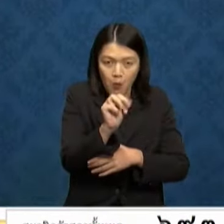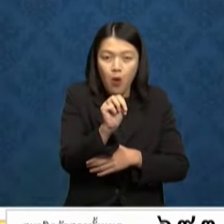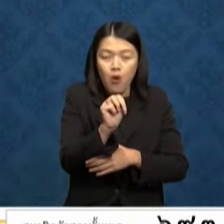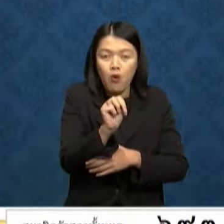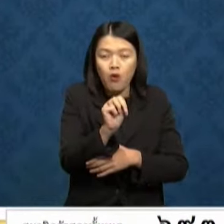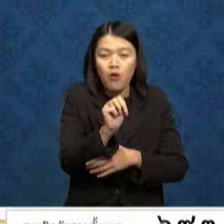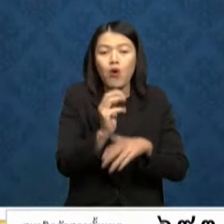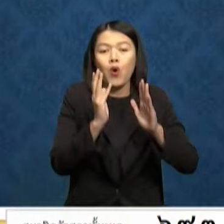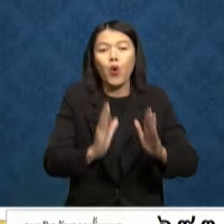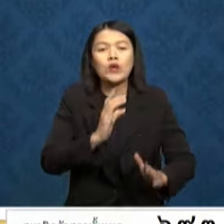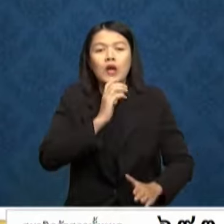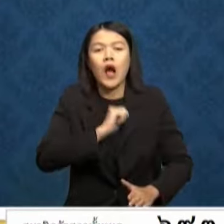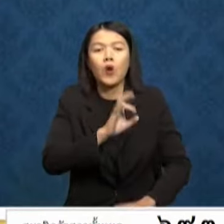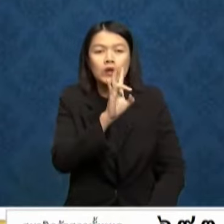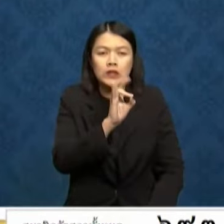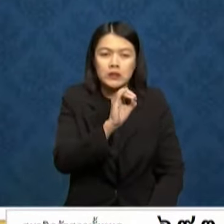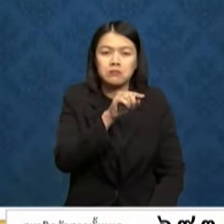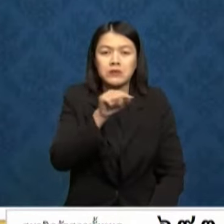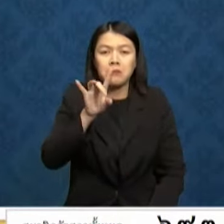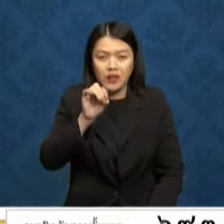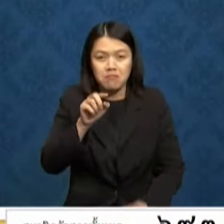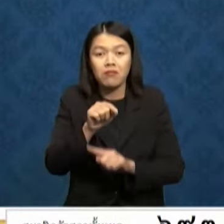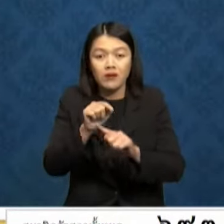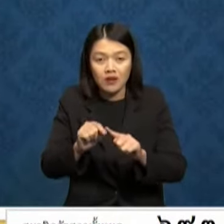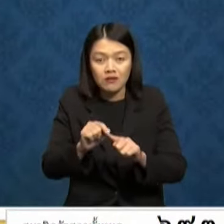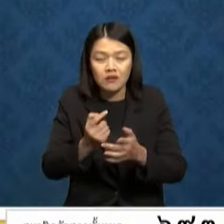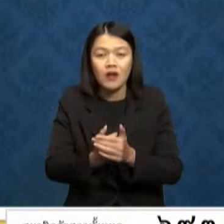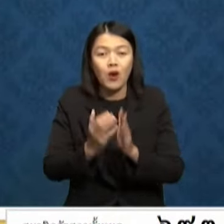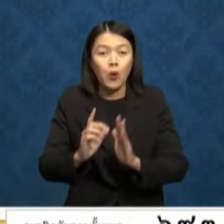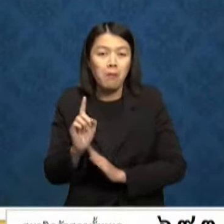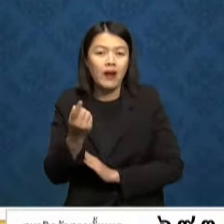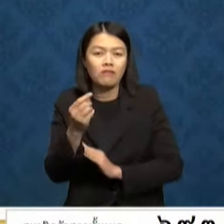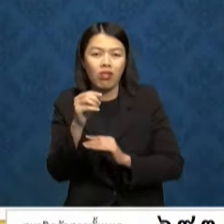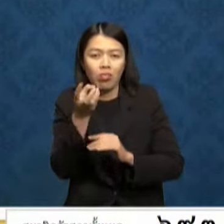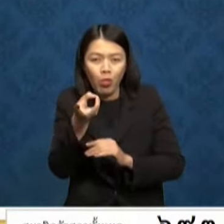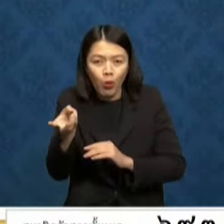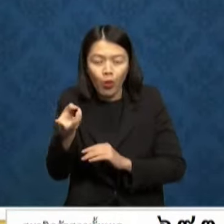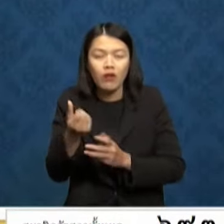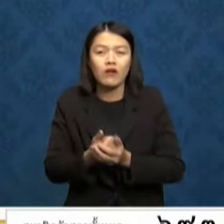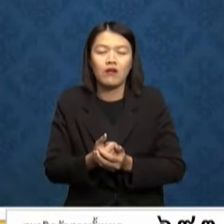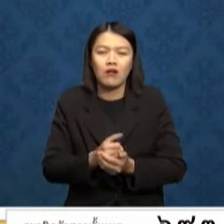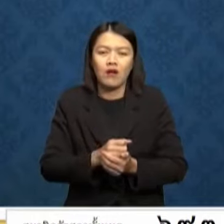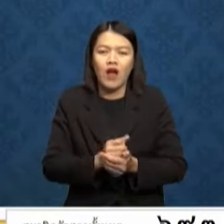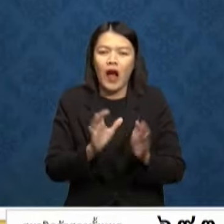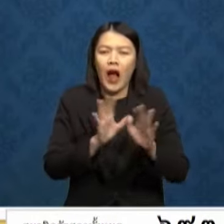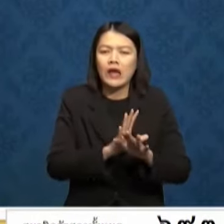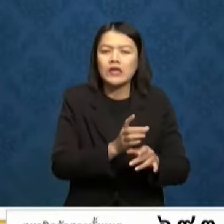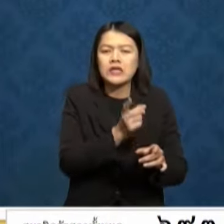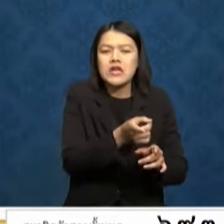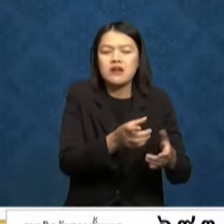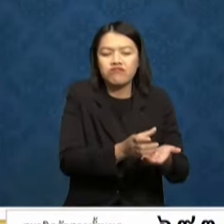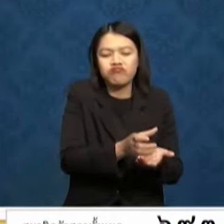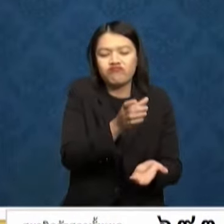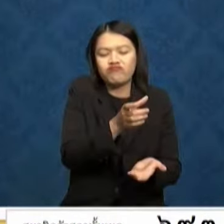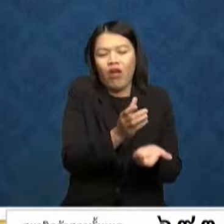ประกอบไปด้วยคนเก่า 70 80%แล้วเพิ่มเติมคนใหม่มามั่งเปรียบเสมือนเหล้าเก่าในขวดใหม่ที่